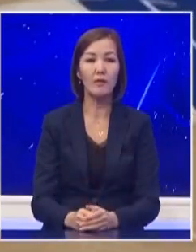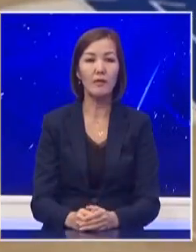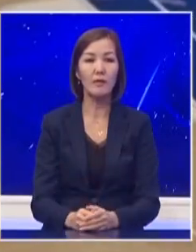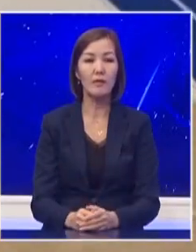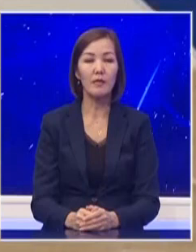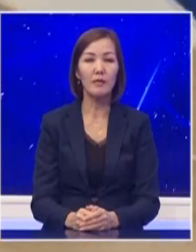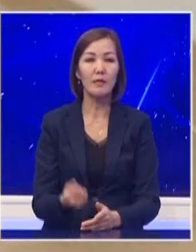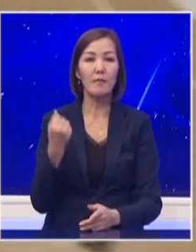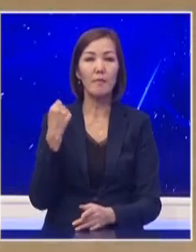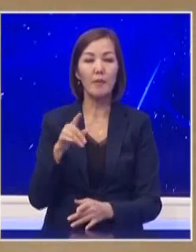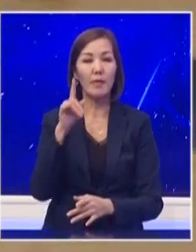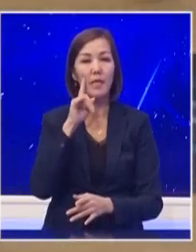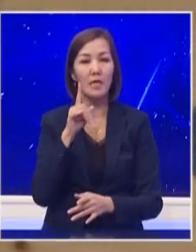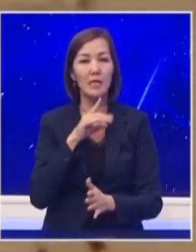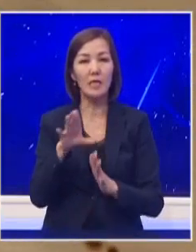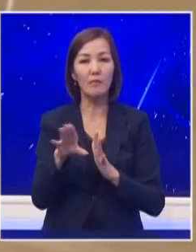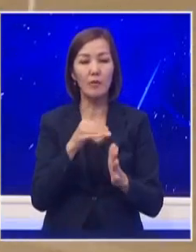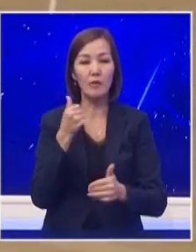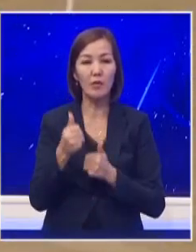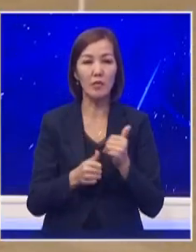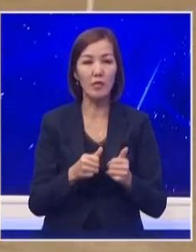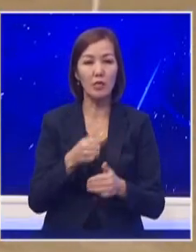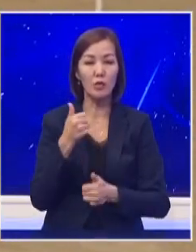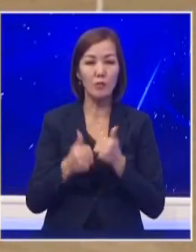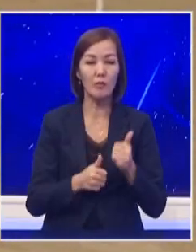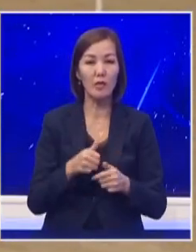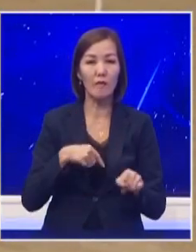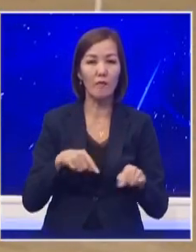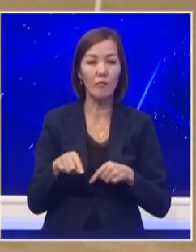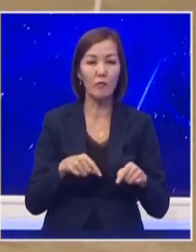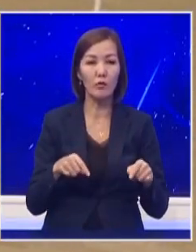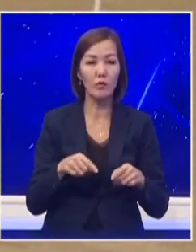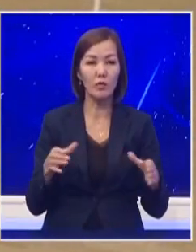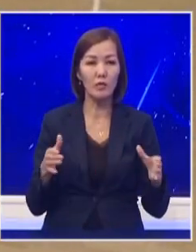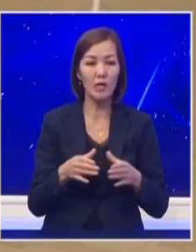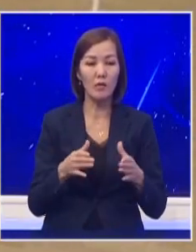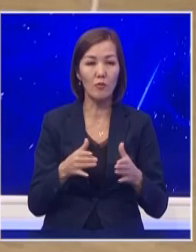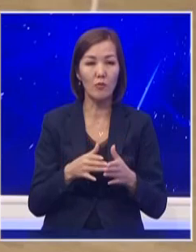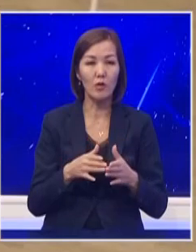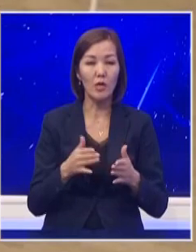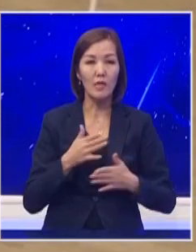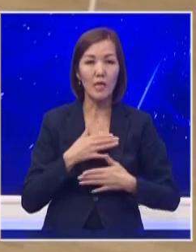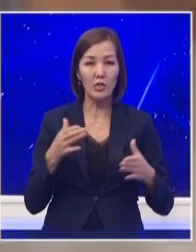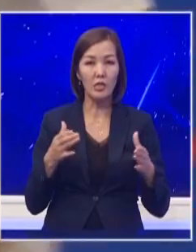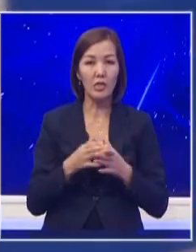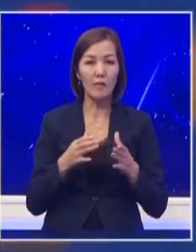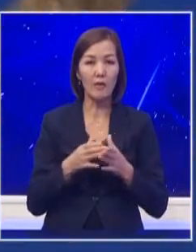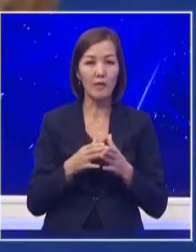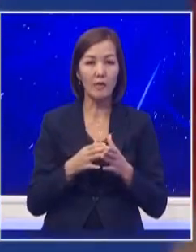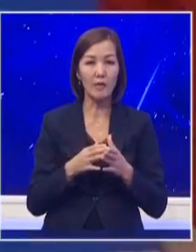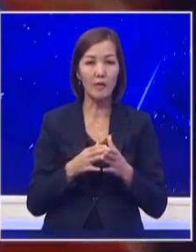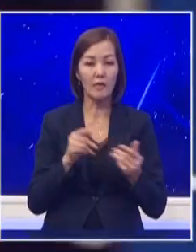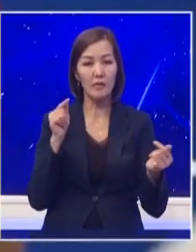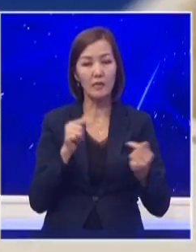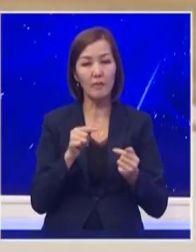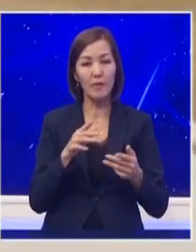победой Казахстана завершился отборочного турнира Чемпионата мира по футзалу в матче с Черногорией сборной нашей страны буквально разгромила